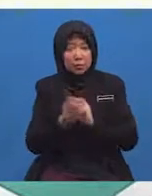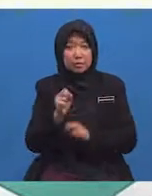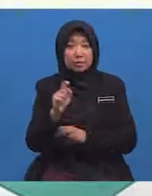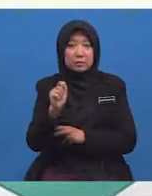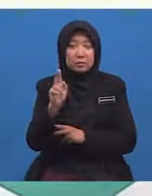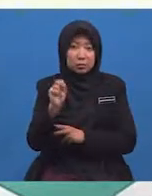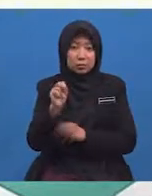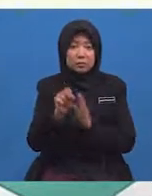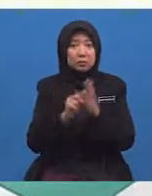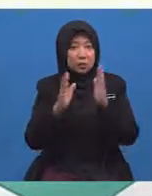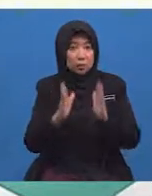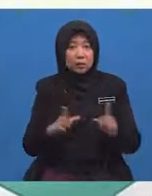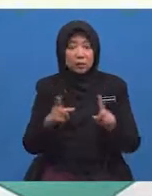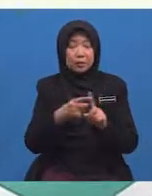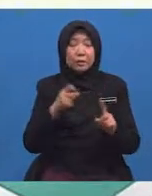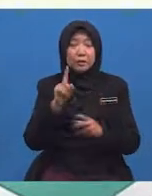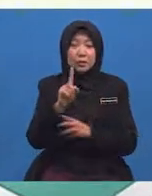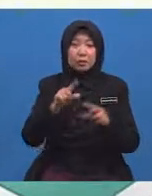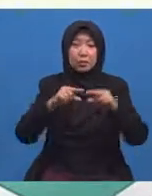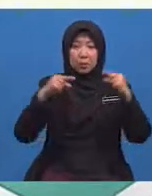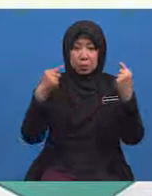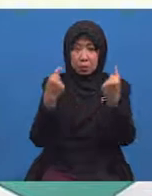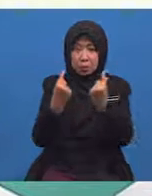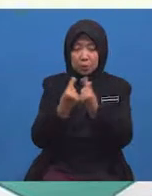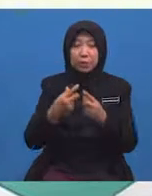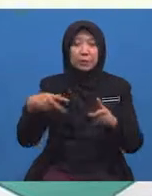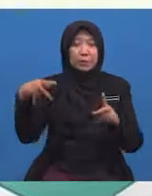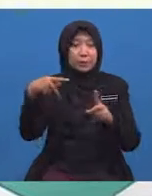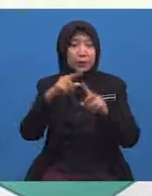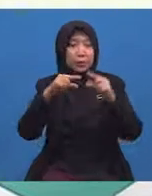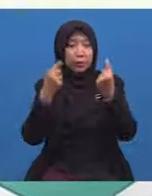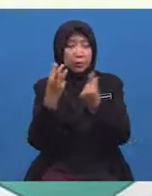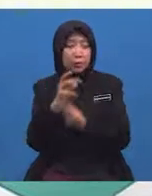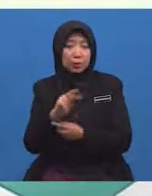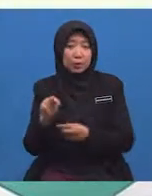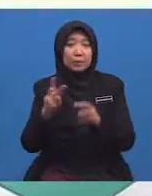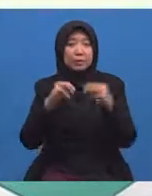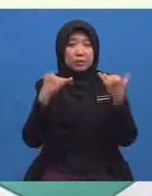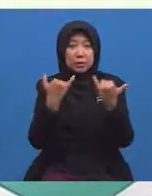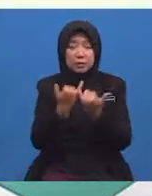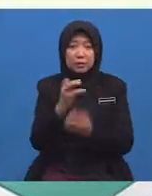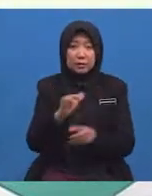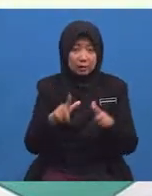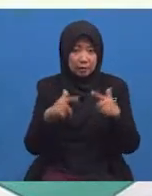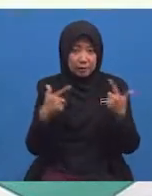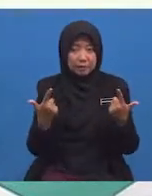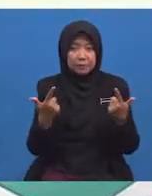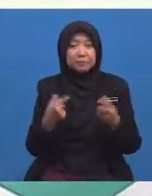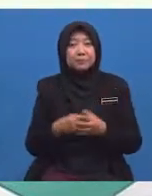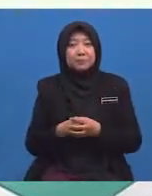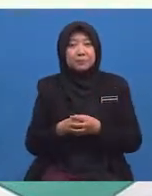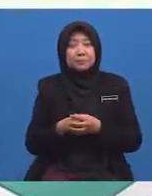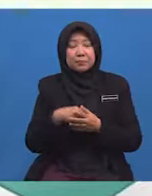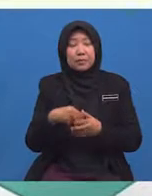status seseorang daripada satu golongan kepada golongan masyarakat yang lain. Manakala